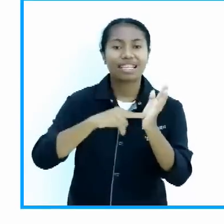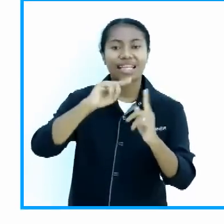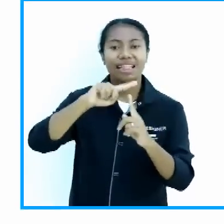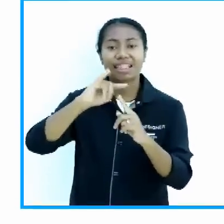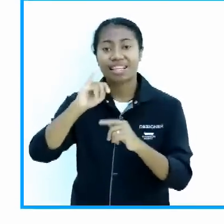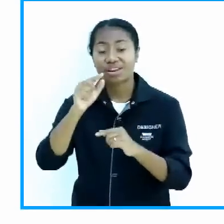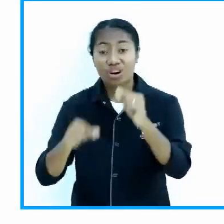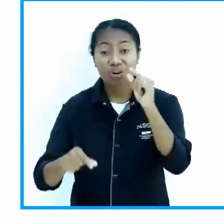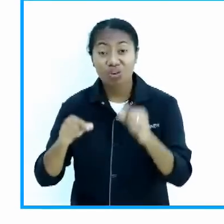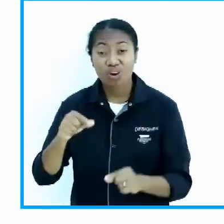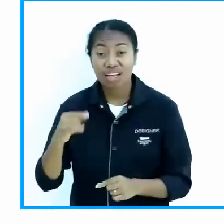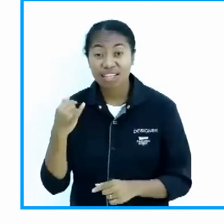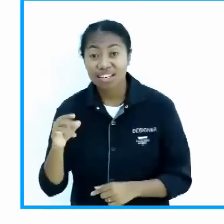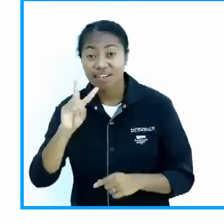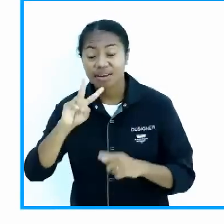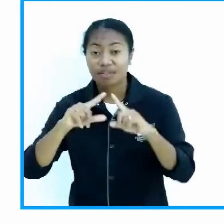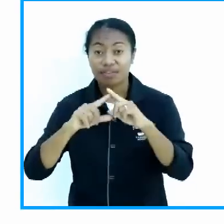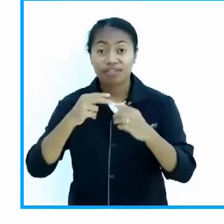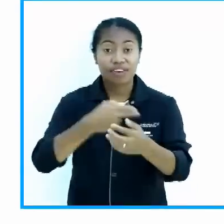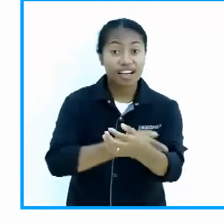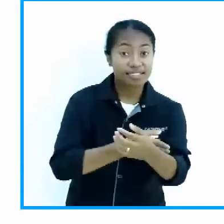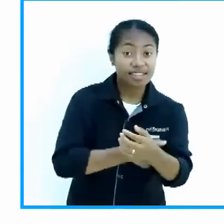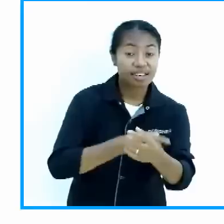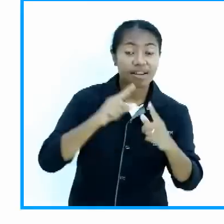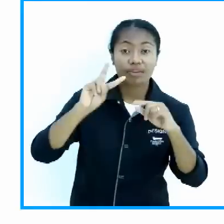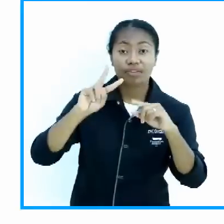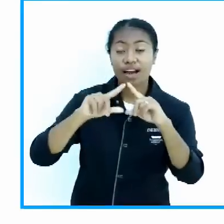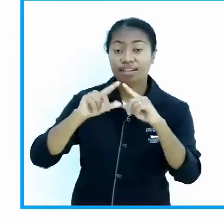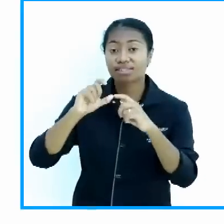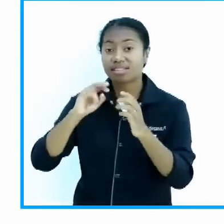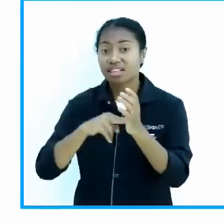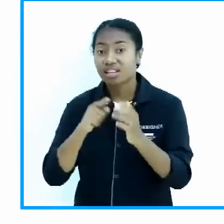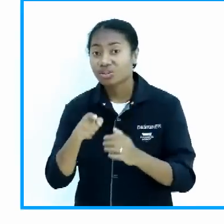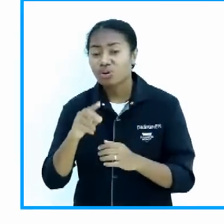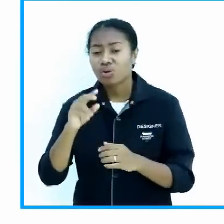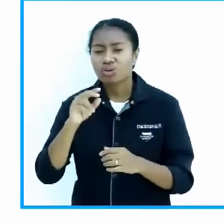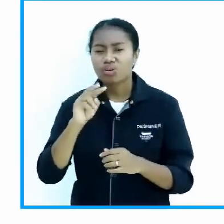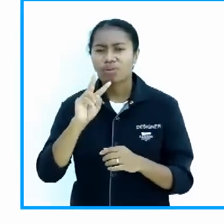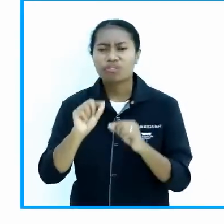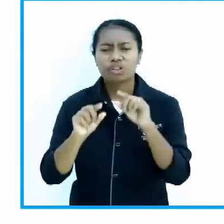akan menutup sehingga virus itu tidak bisa lompat mencari orang yang rentan.